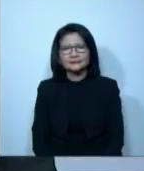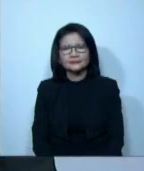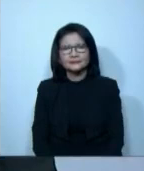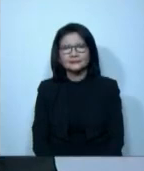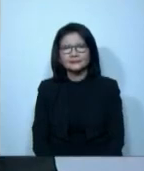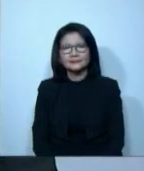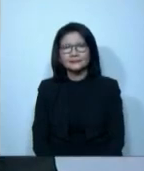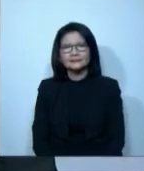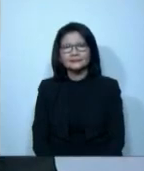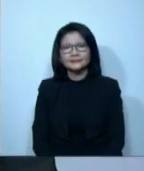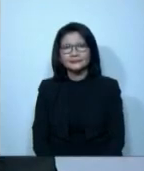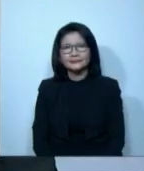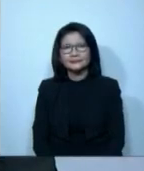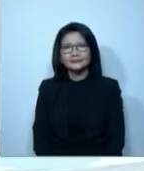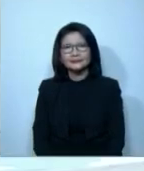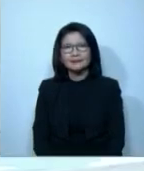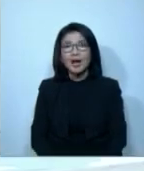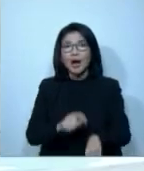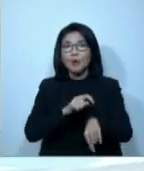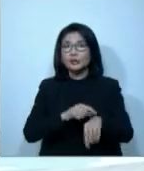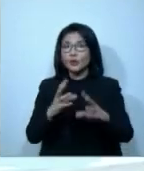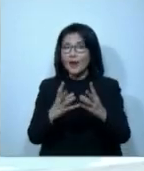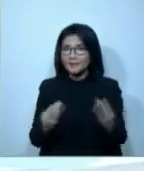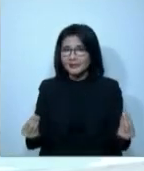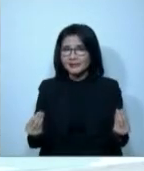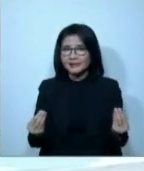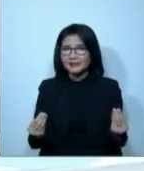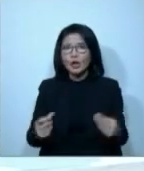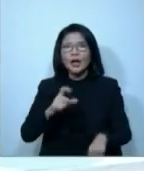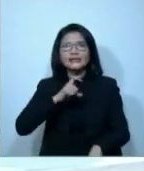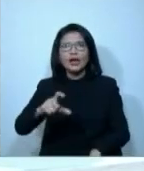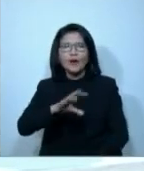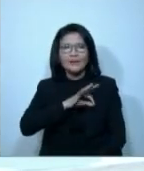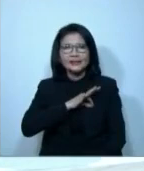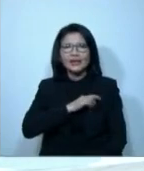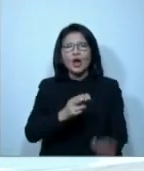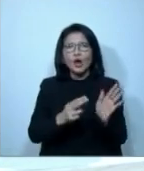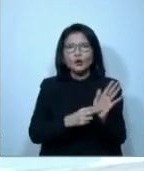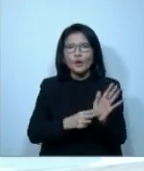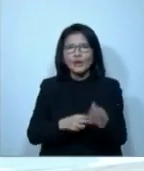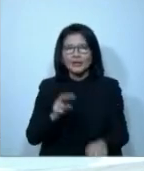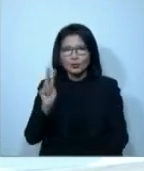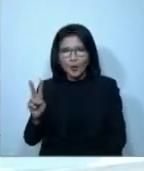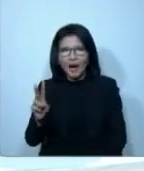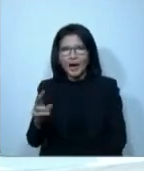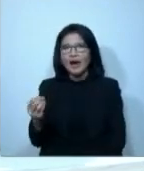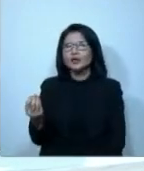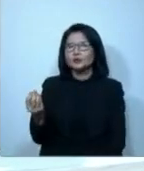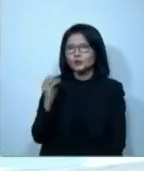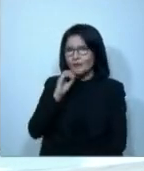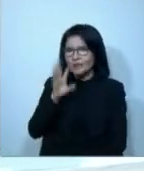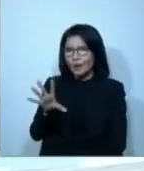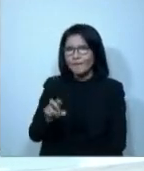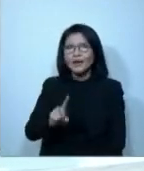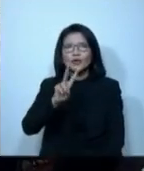Baik, waktunya habis. Kami berikan kesempatan kepada calon presiden nomor urut 2 untuk menjawab selama